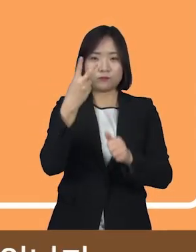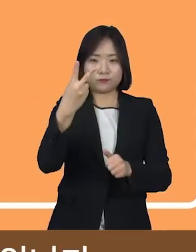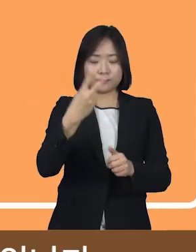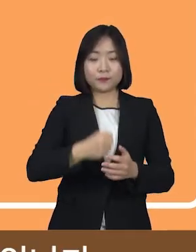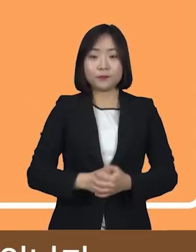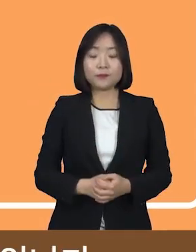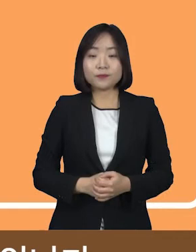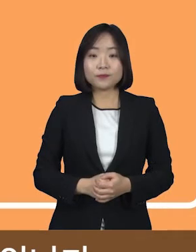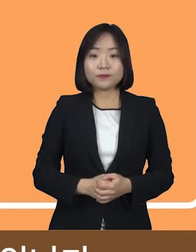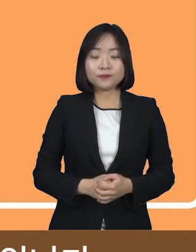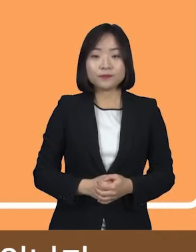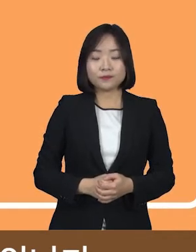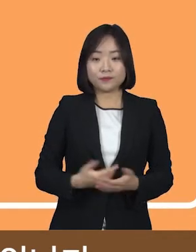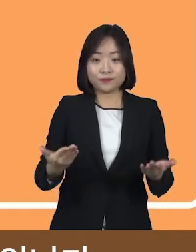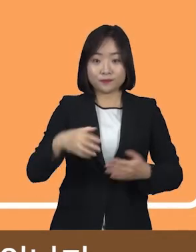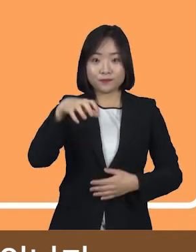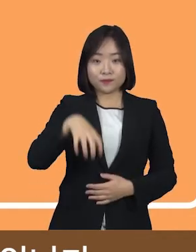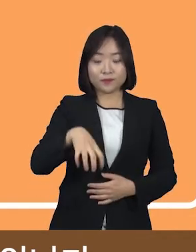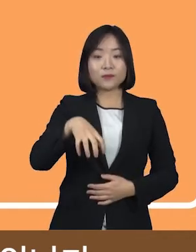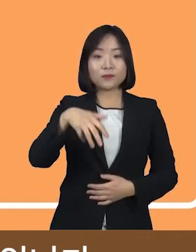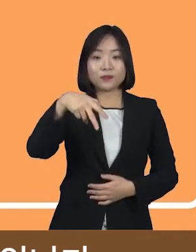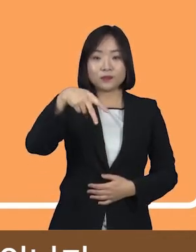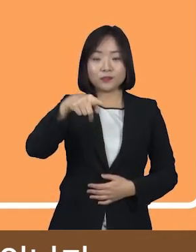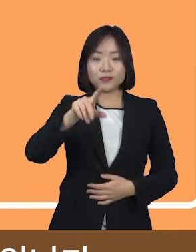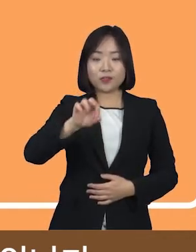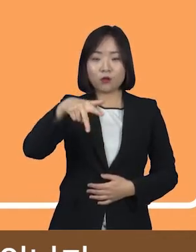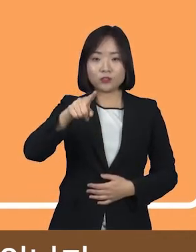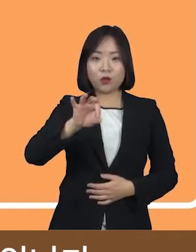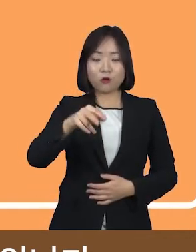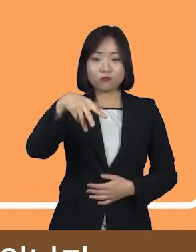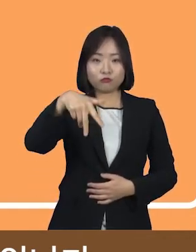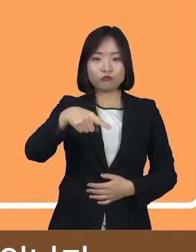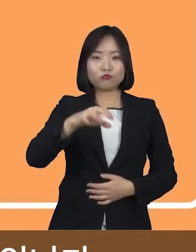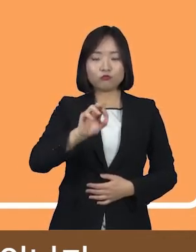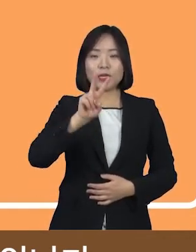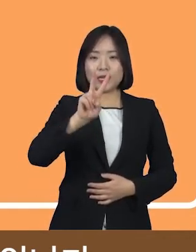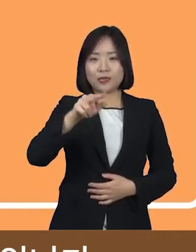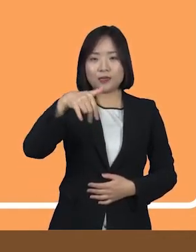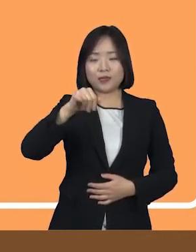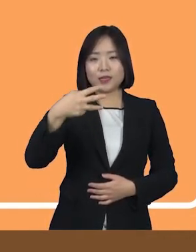이상이며 근무지는 천안시 서북구 성정중 2길 3입니다.